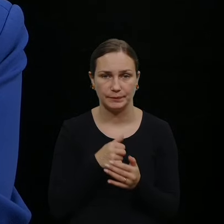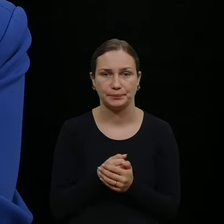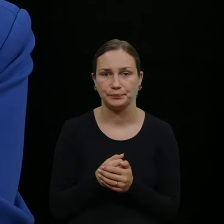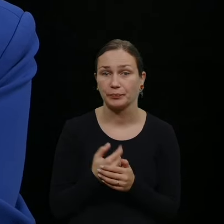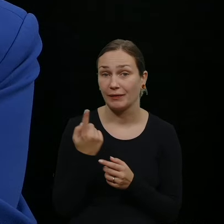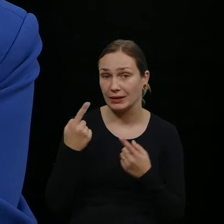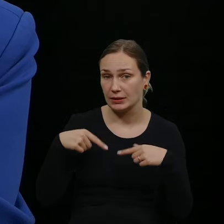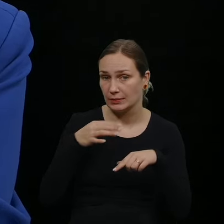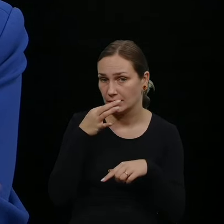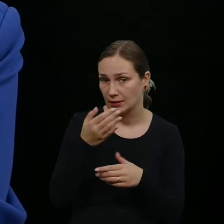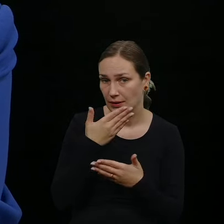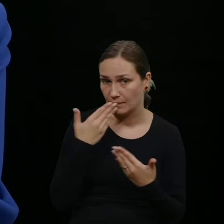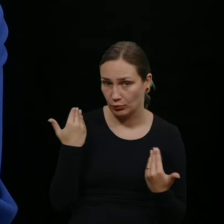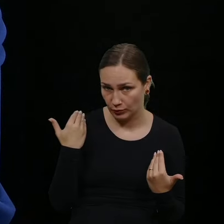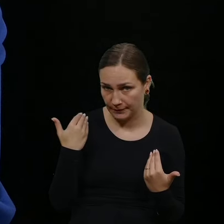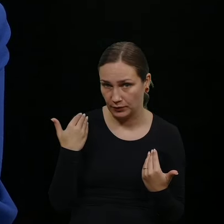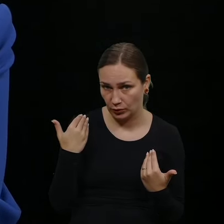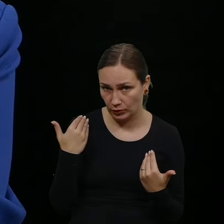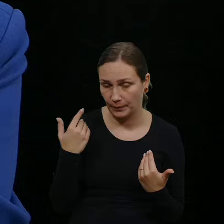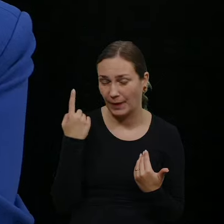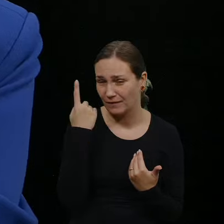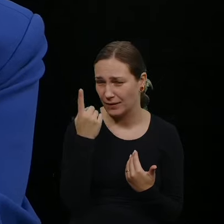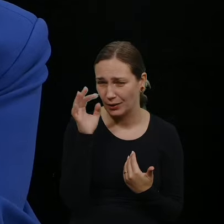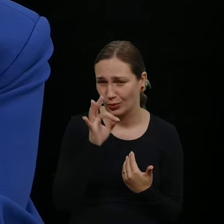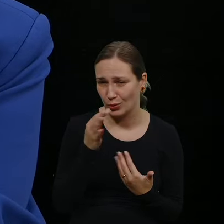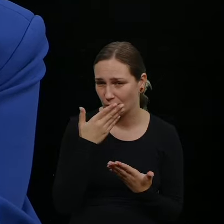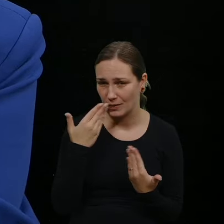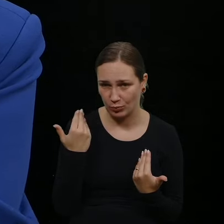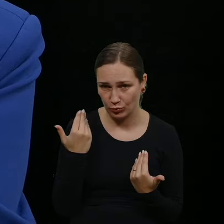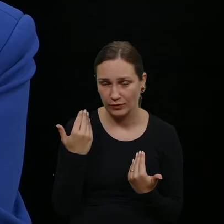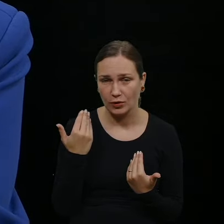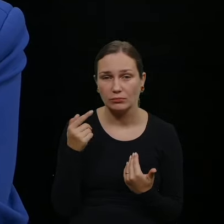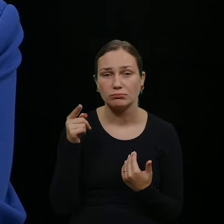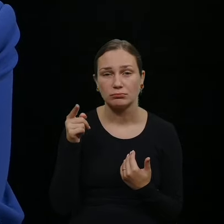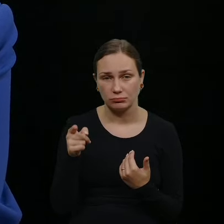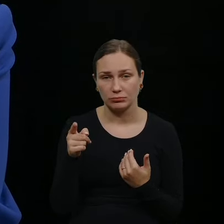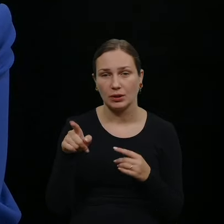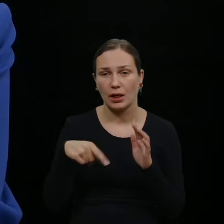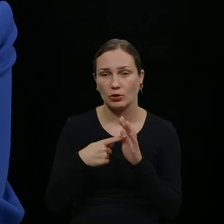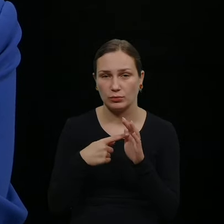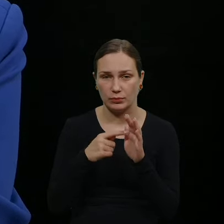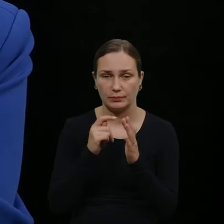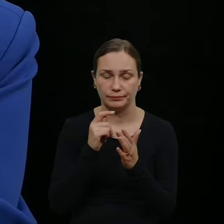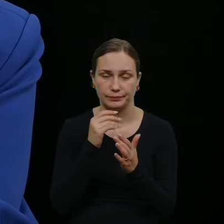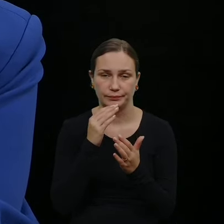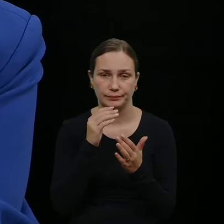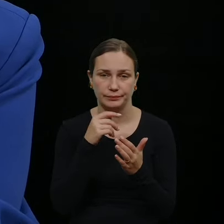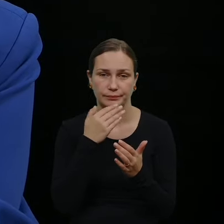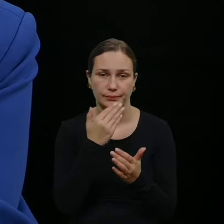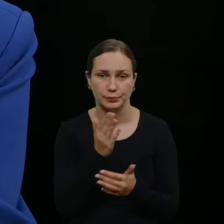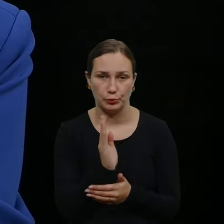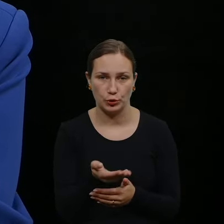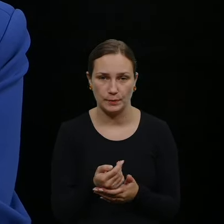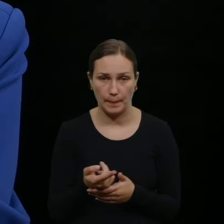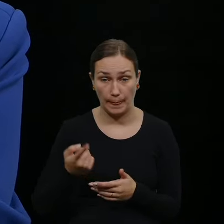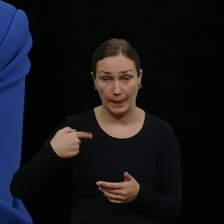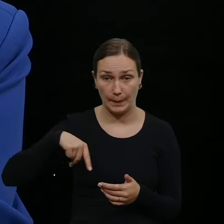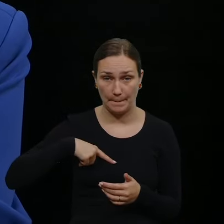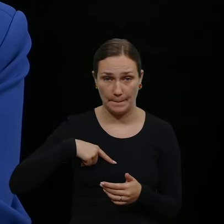vienos srities, nes jūs daug čia jau sričių paminėjot, bet dar vienos aš negirdėjau paminėtos, tai iš jos būtent ir užduosiu klausimą.